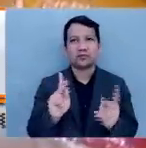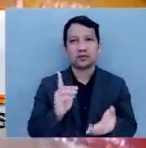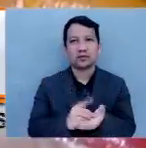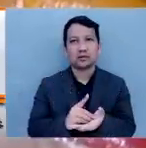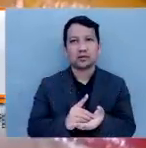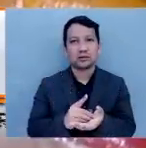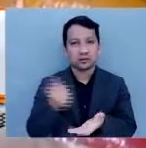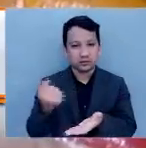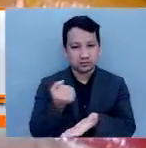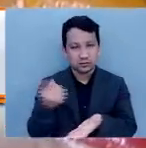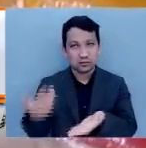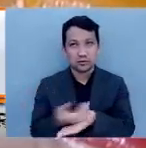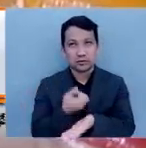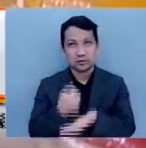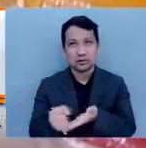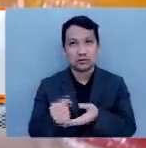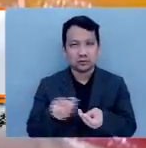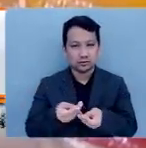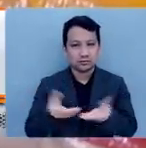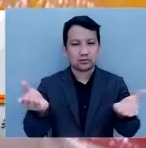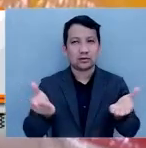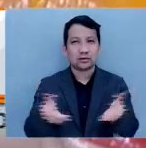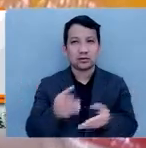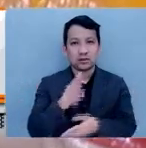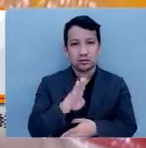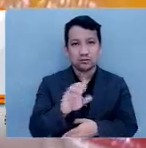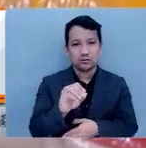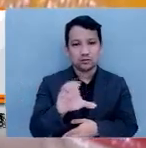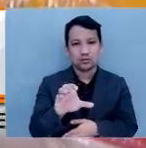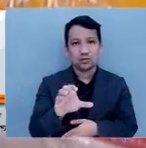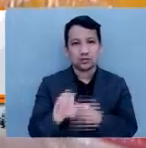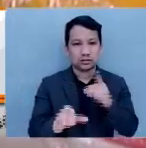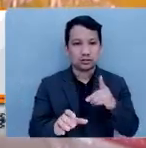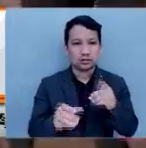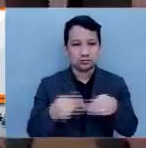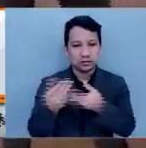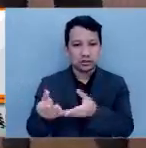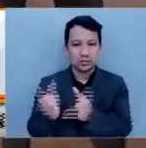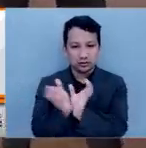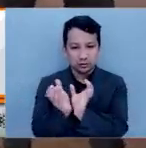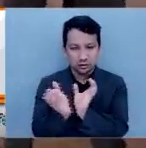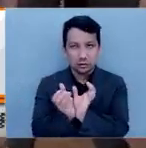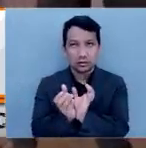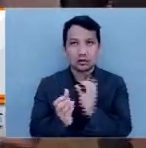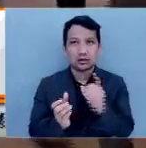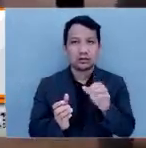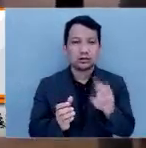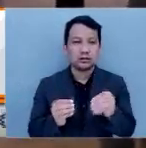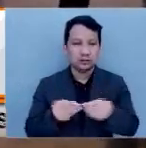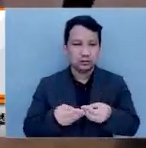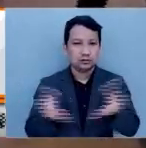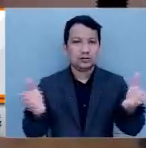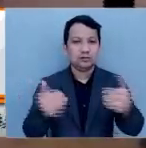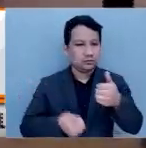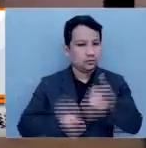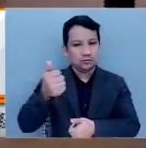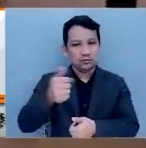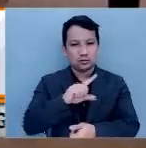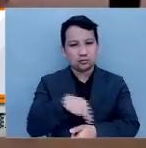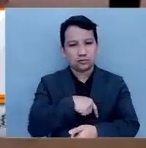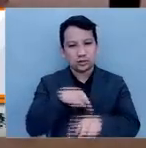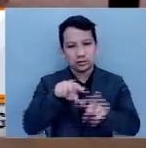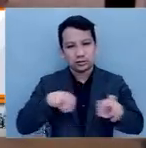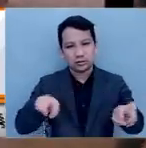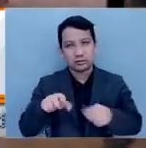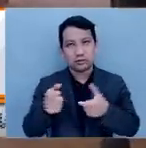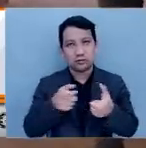na masayang, naging donasyon ito ng Bureau of Customs sa DSWD. Tiniyak naman ng Customs na pumasa sa quality control